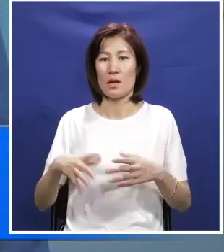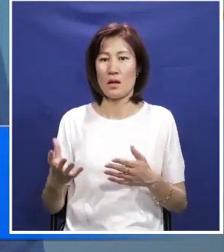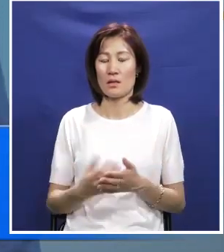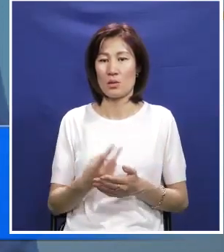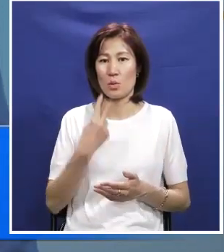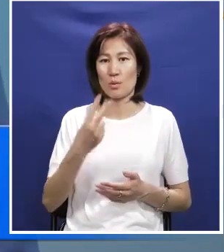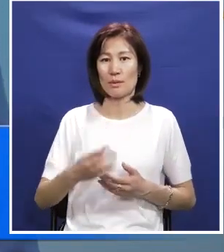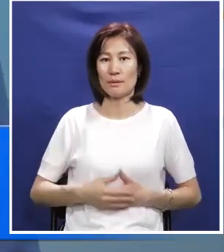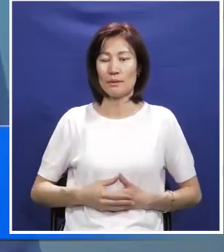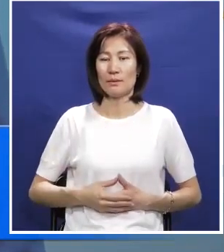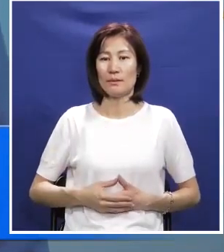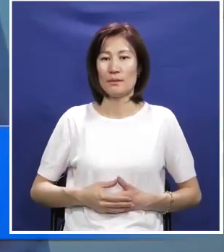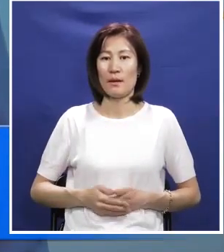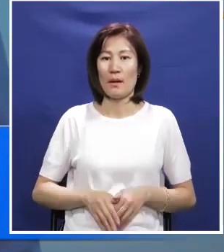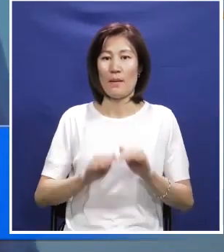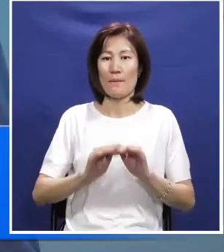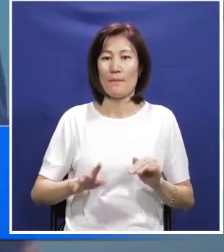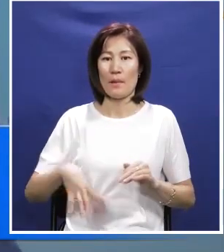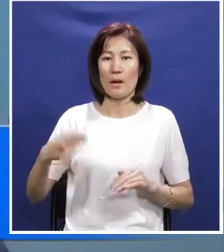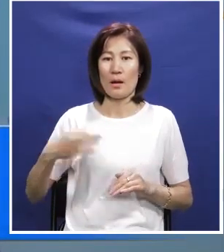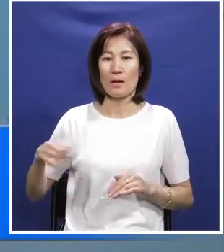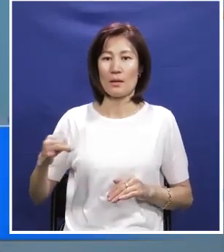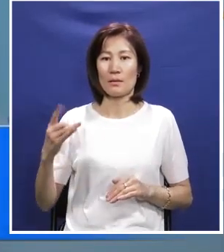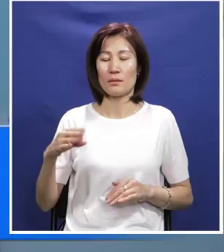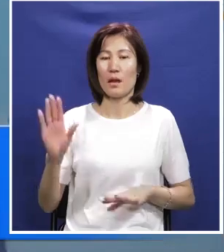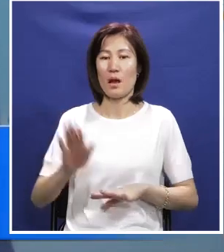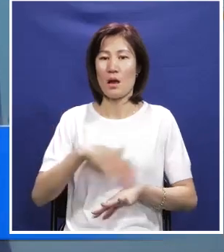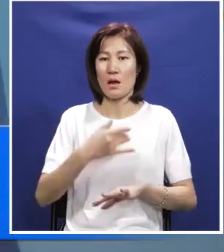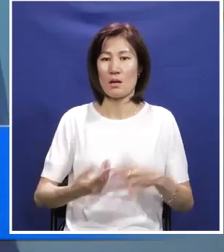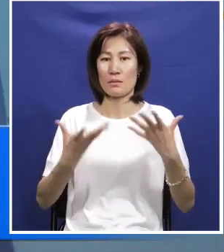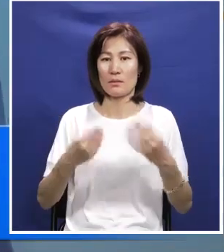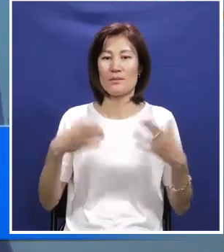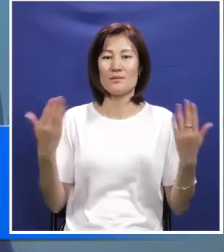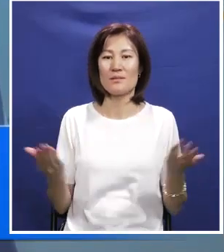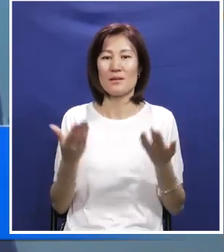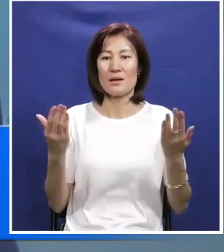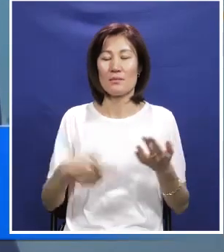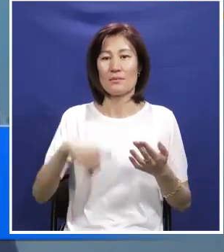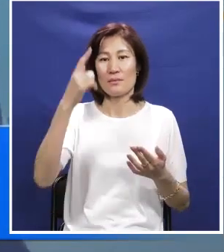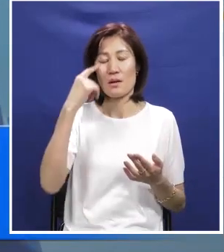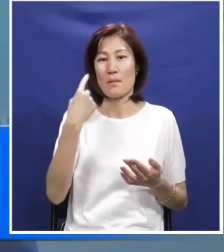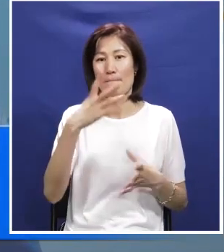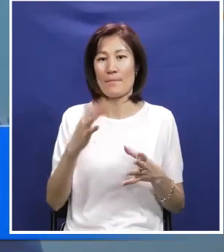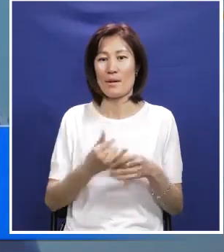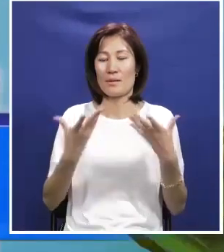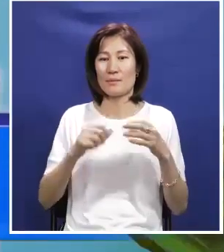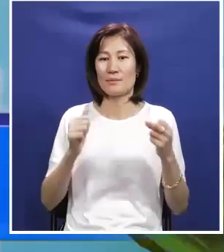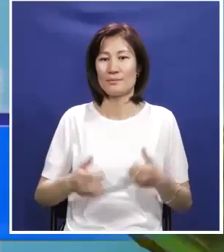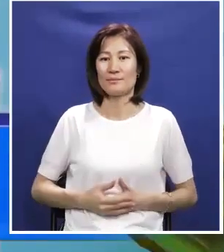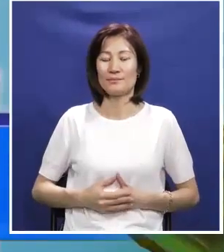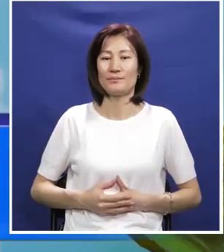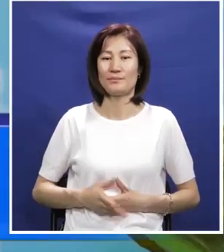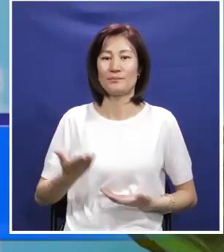келдік, онда бала қандай заттың ауыр, қандай заттың жеңіл екенін басымдылығын